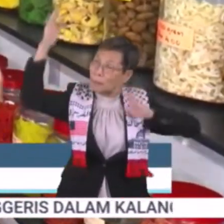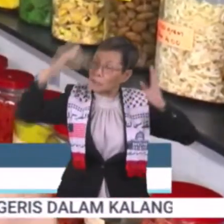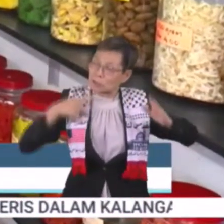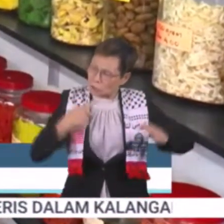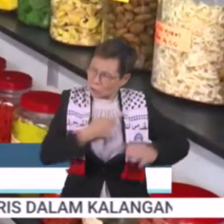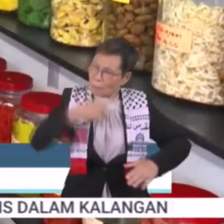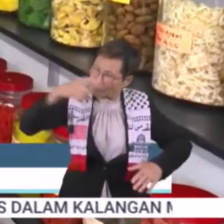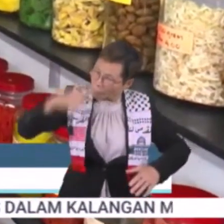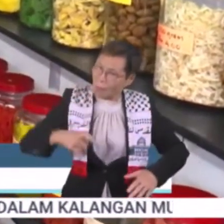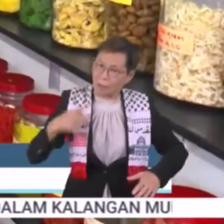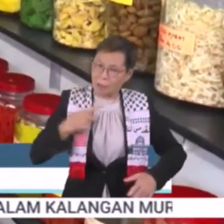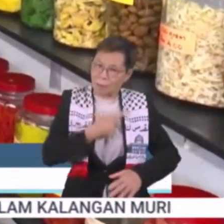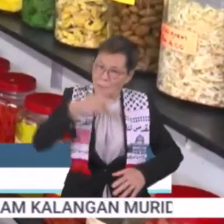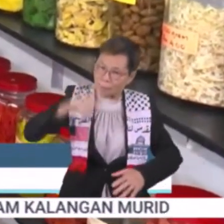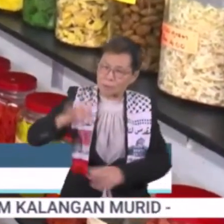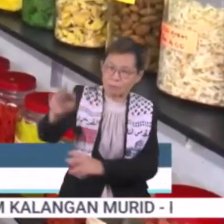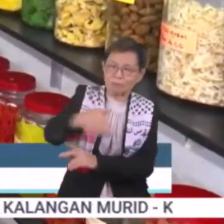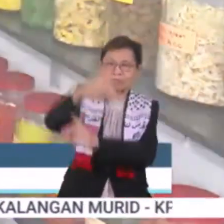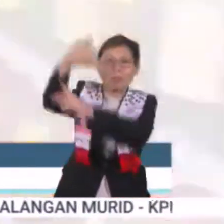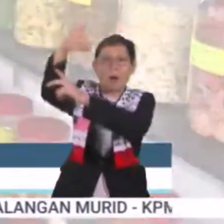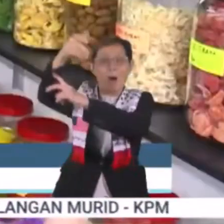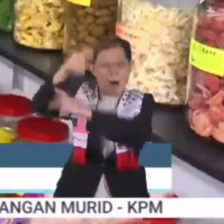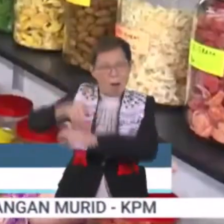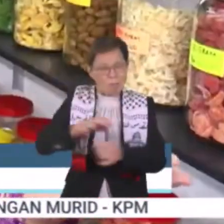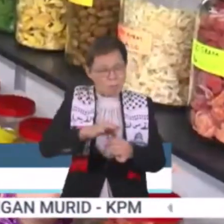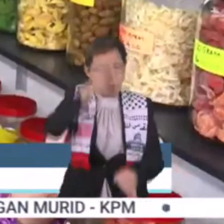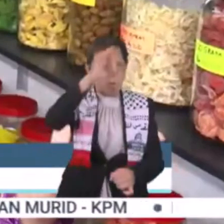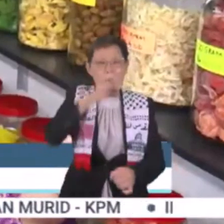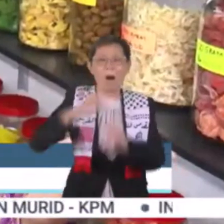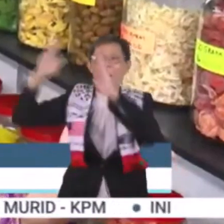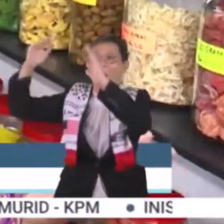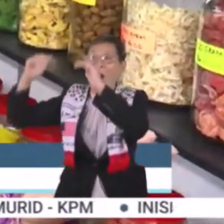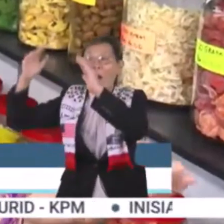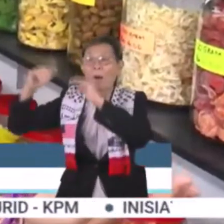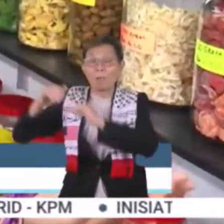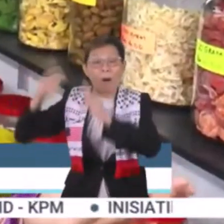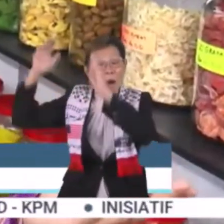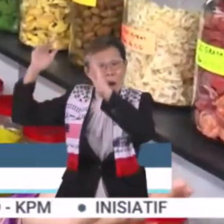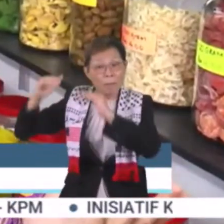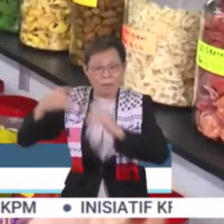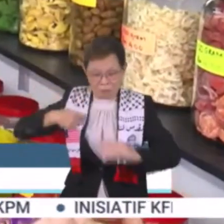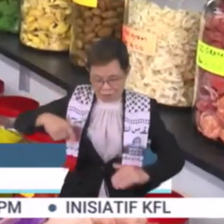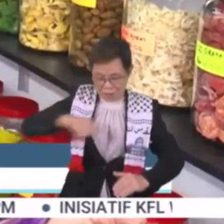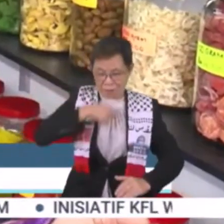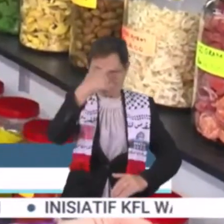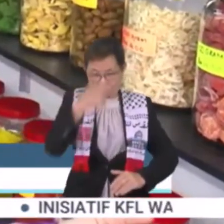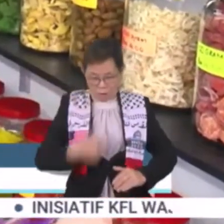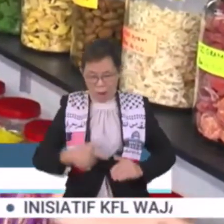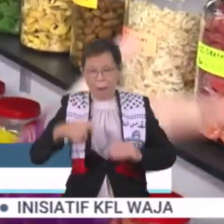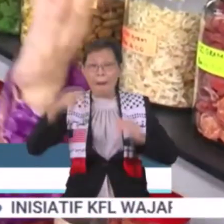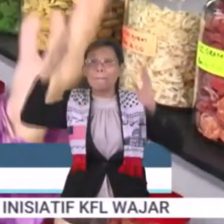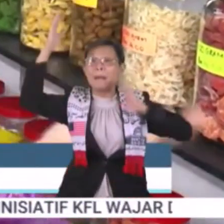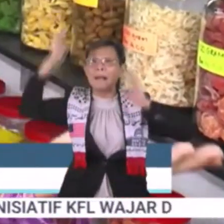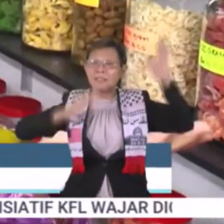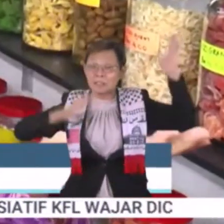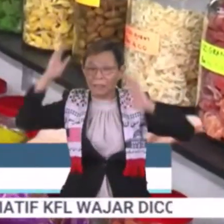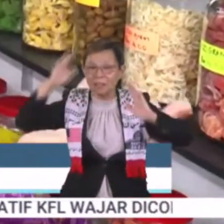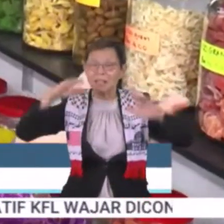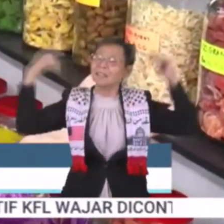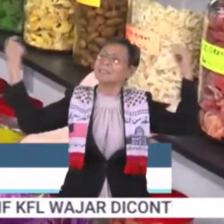kena naikkan semangat tu. Harap semua kita sebagai rakyat Malaysia